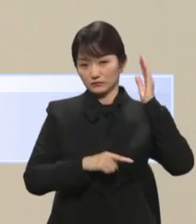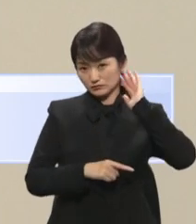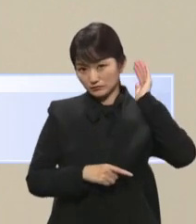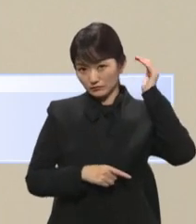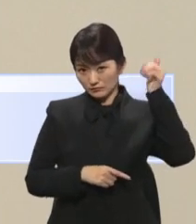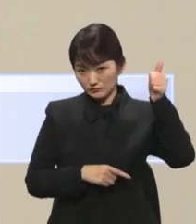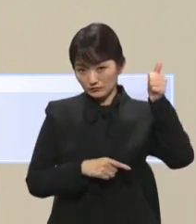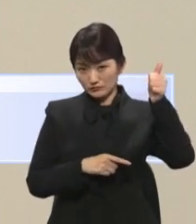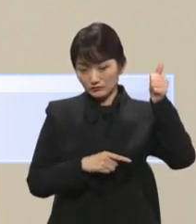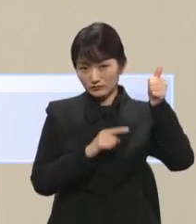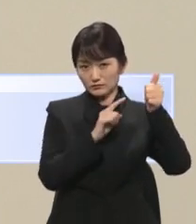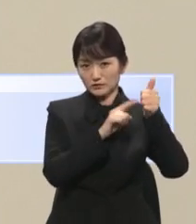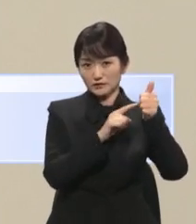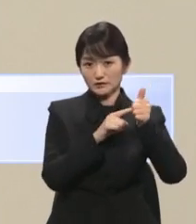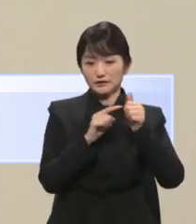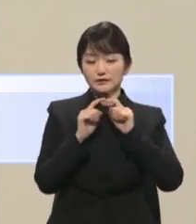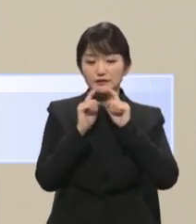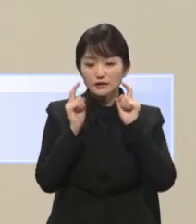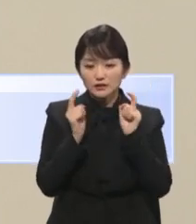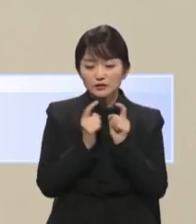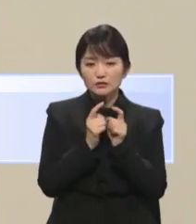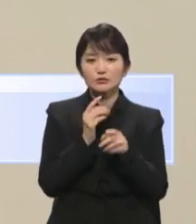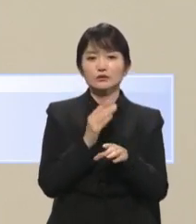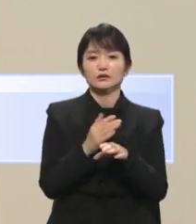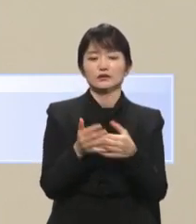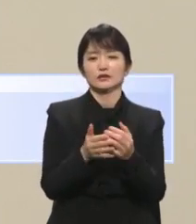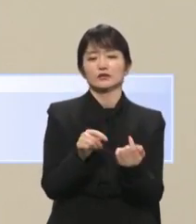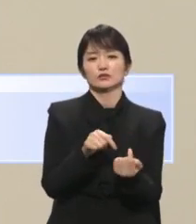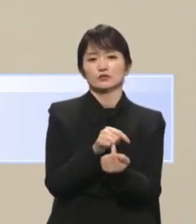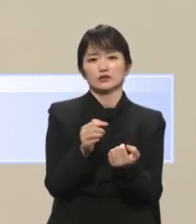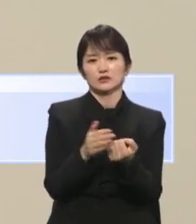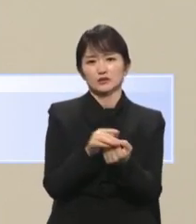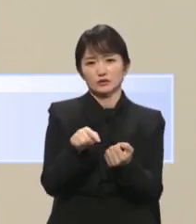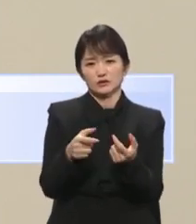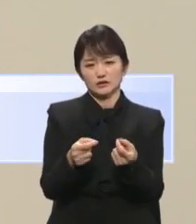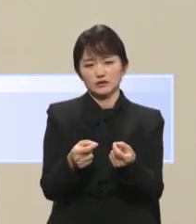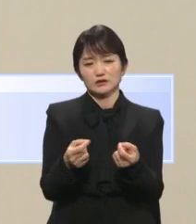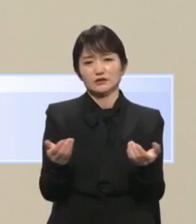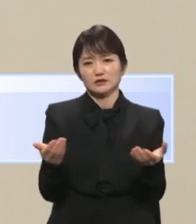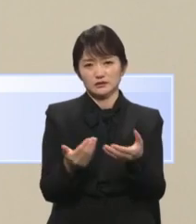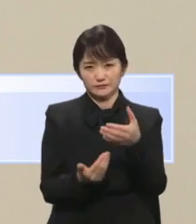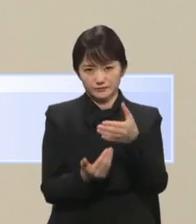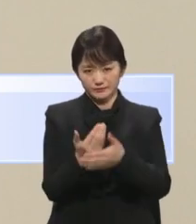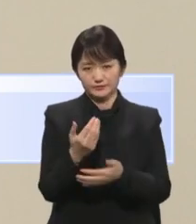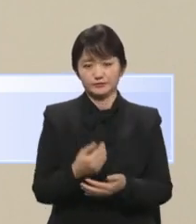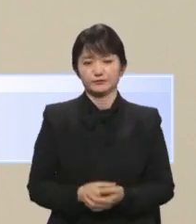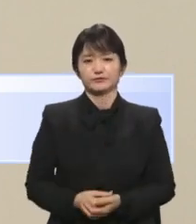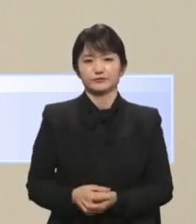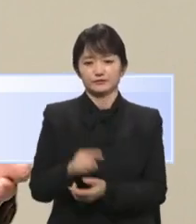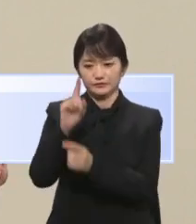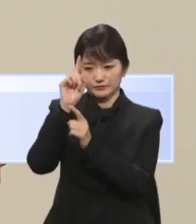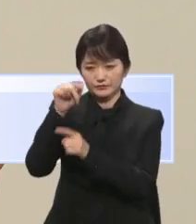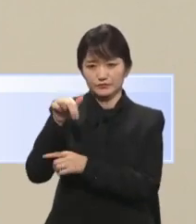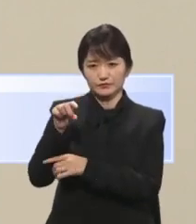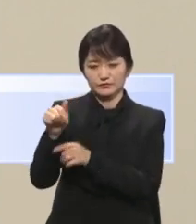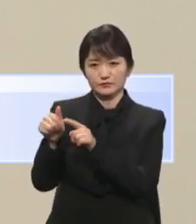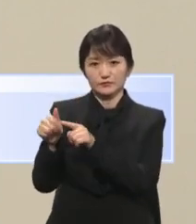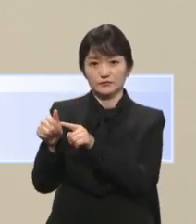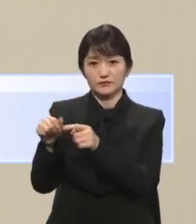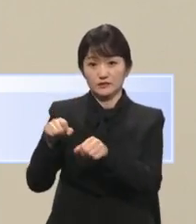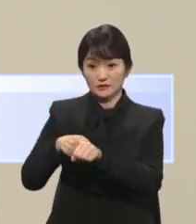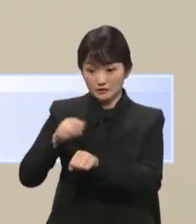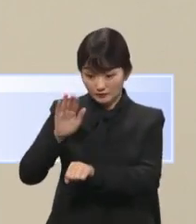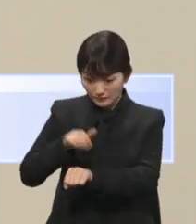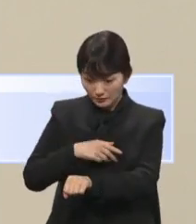사당화가 지금 이지경까지 당을 만든 겁니다 그럼 여기에 대해서 본질적인 문제에 들어가 가지고 이준석 대표에 대한 징계 잘못했다 이걸